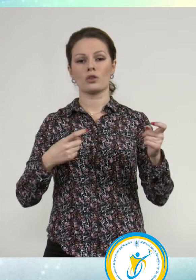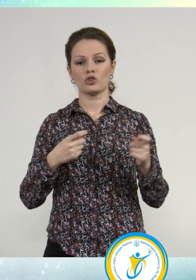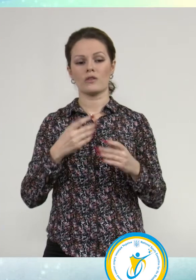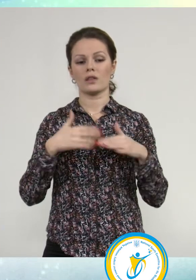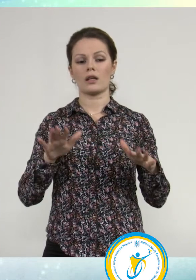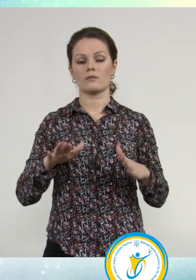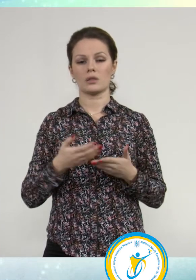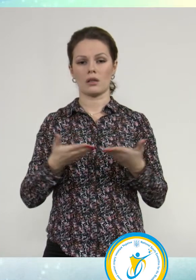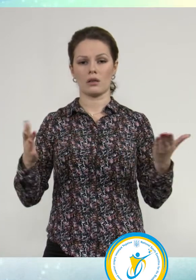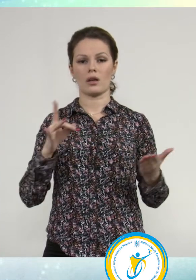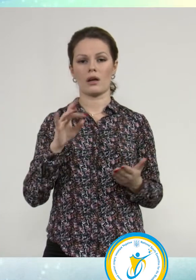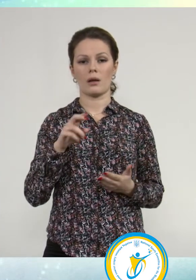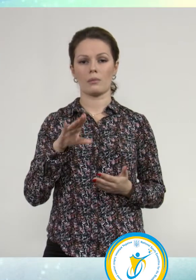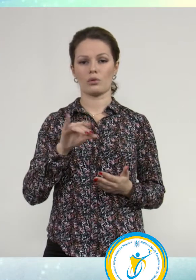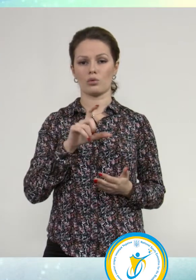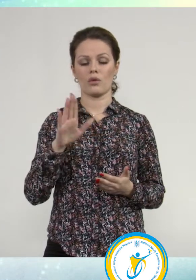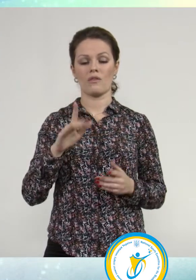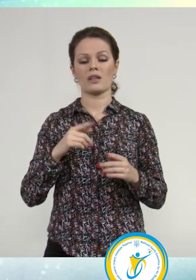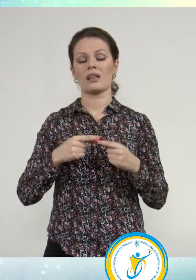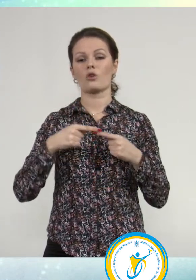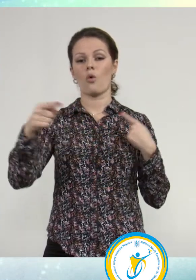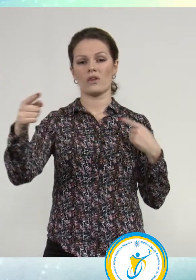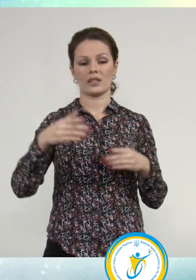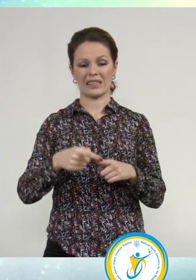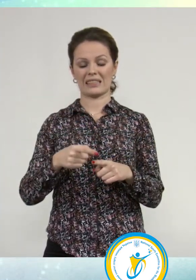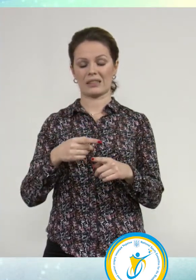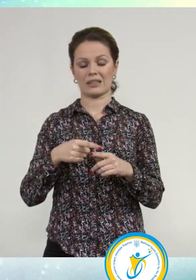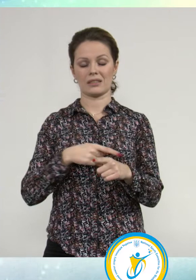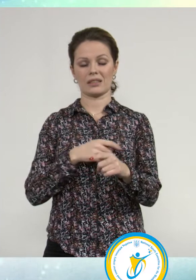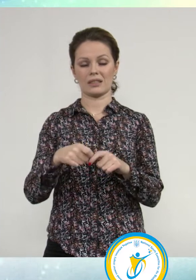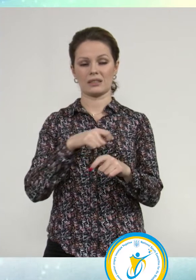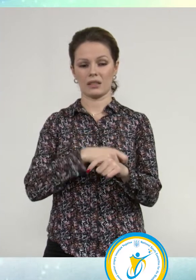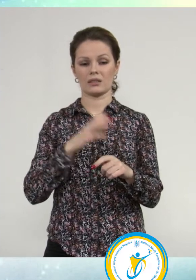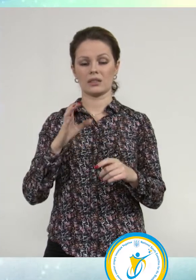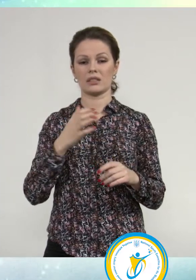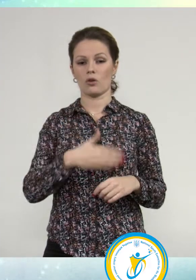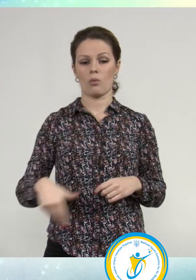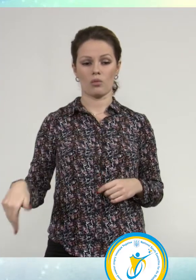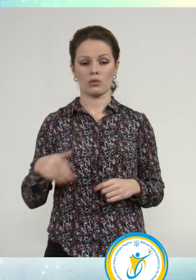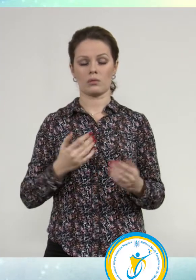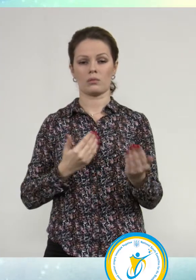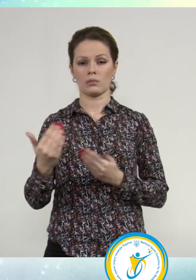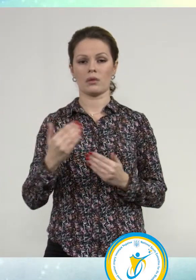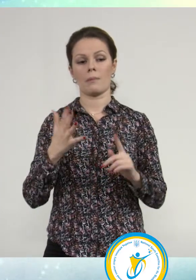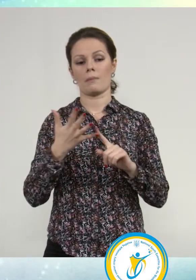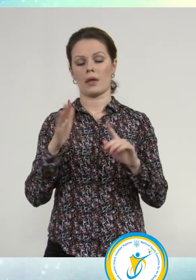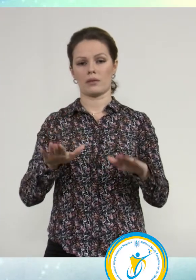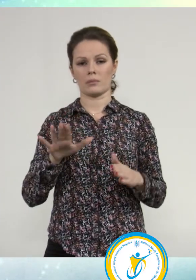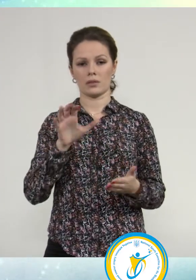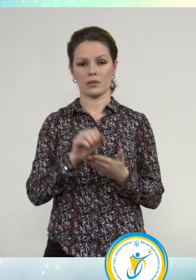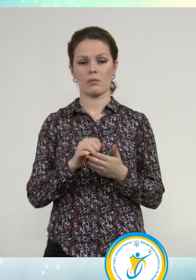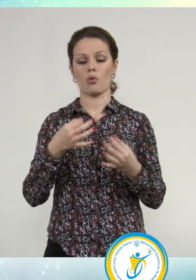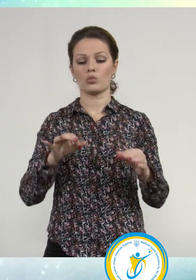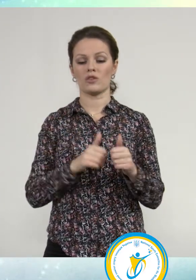Ігор Рептюх у стаєрській гонці серед атлетів з вадами опорно-рухового апарату. У підсумку він 5-й і пропустив вперед